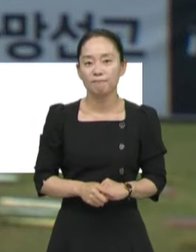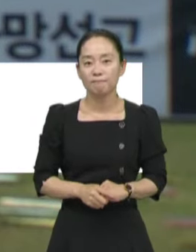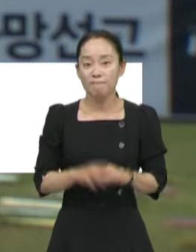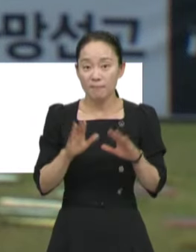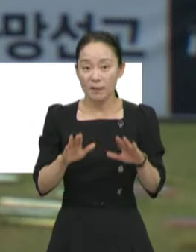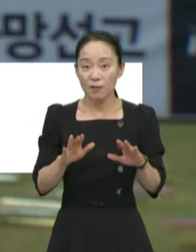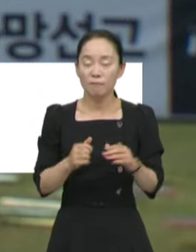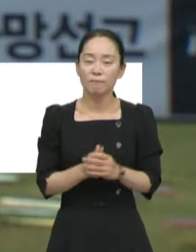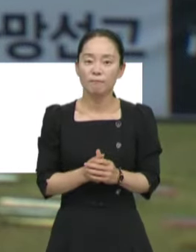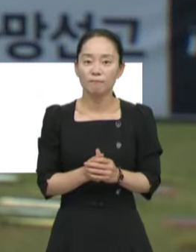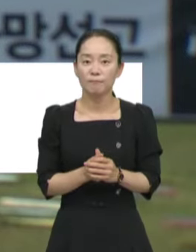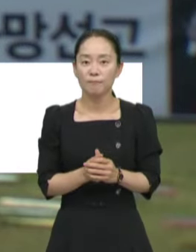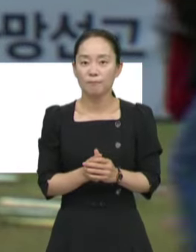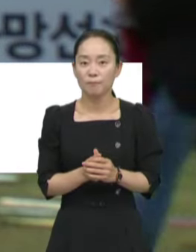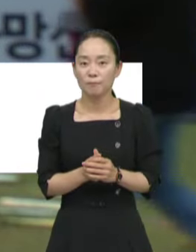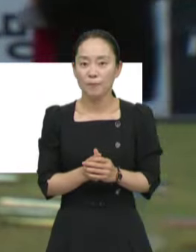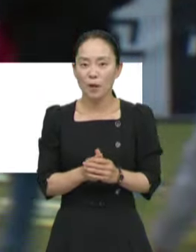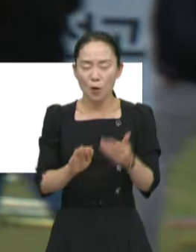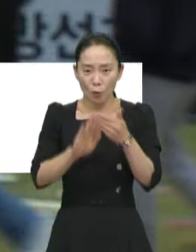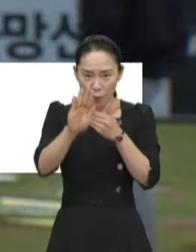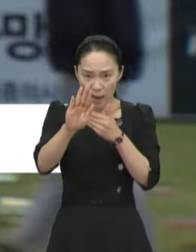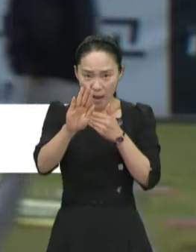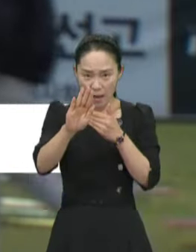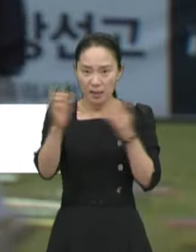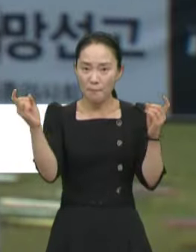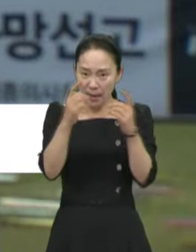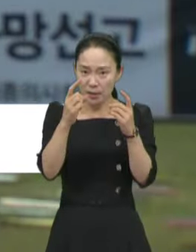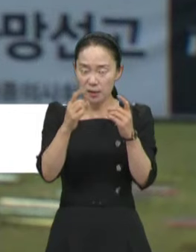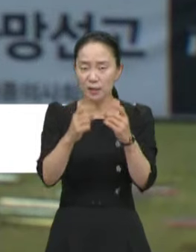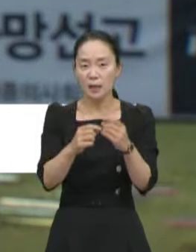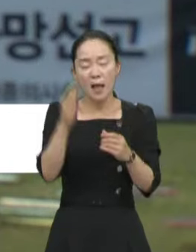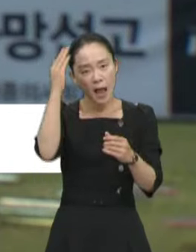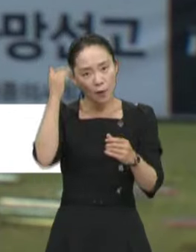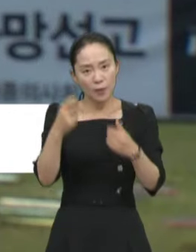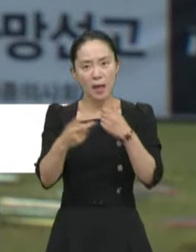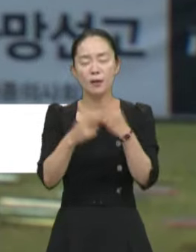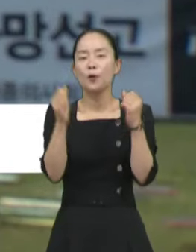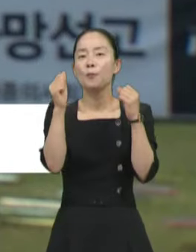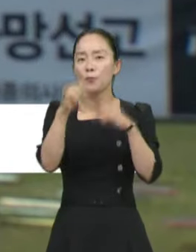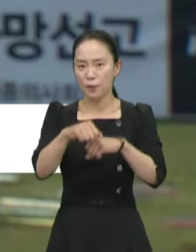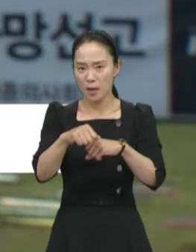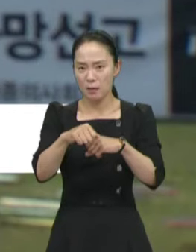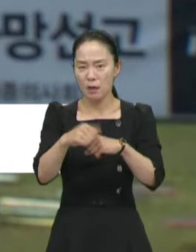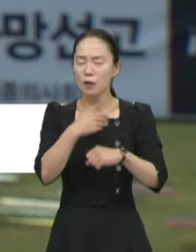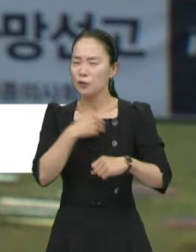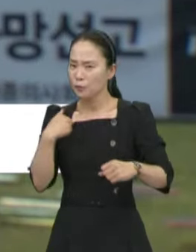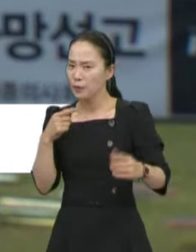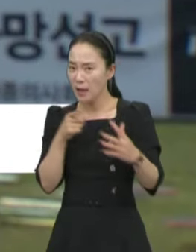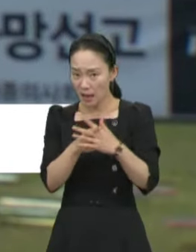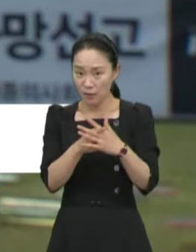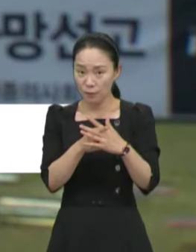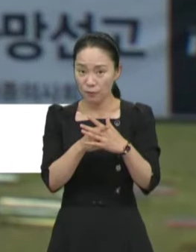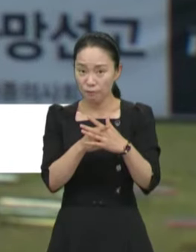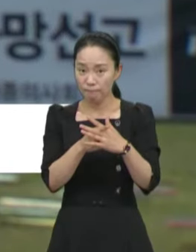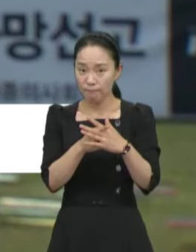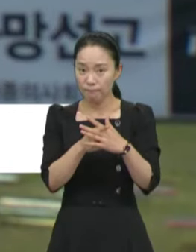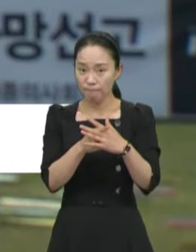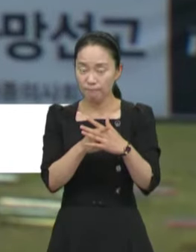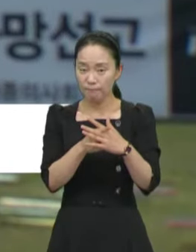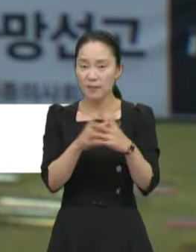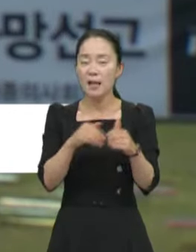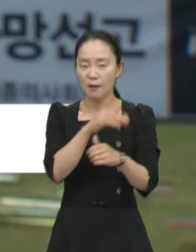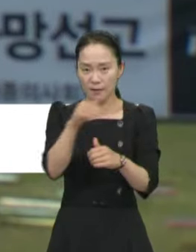이런 것은 미국에 닥칠 대한민국의 의료 붕괴를 충분히 암시하고도